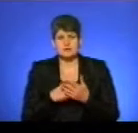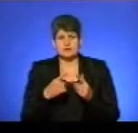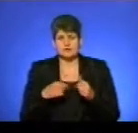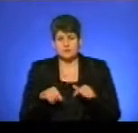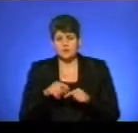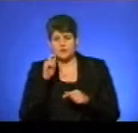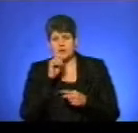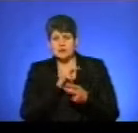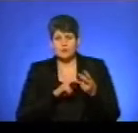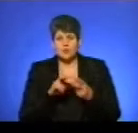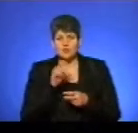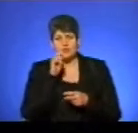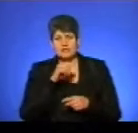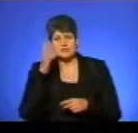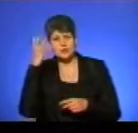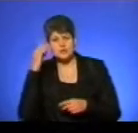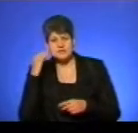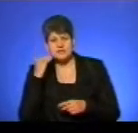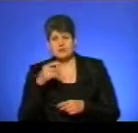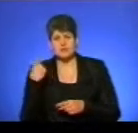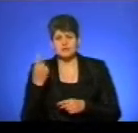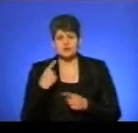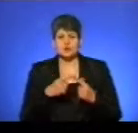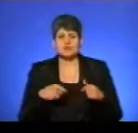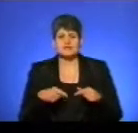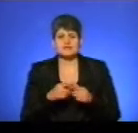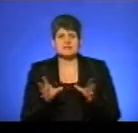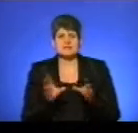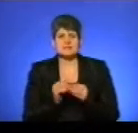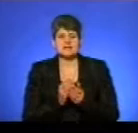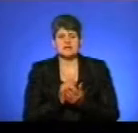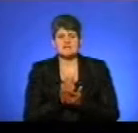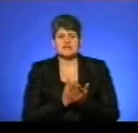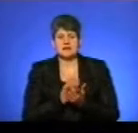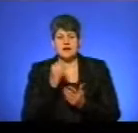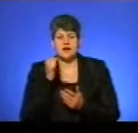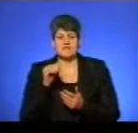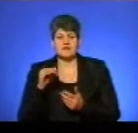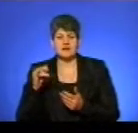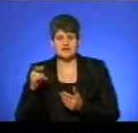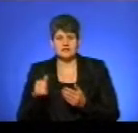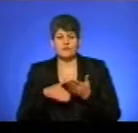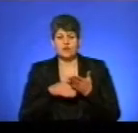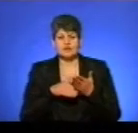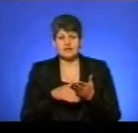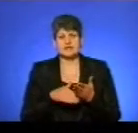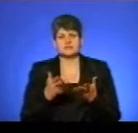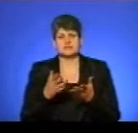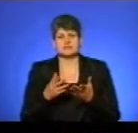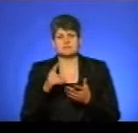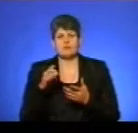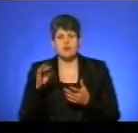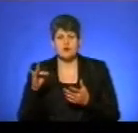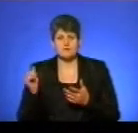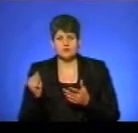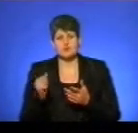«Україна пошук», «Українського козацтва», обласної організації «Спілка ветеранів Афганістану» і волонтери з Борівського району, повідомив волонтер,